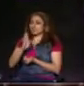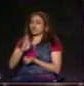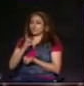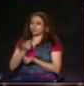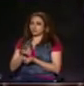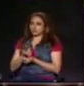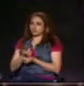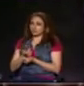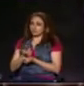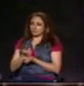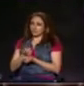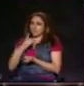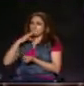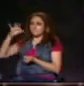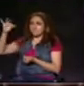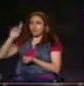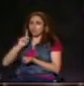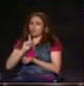فعلا تجرح اللي قدامك وانت مش واخد بالك.